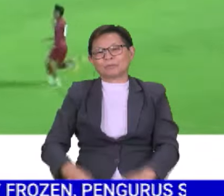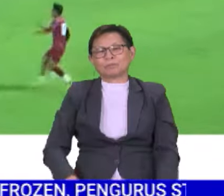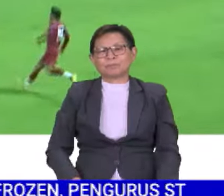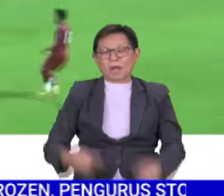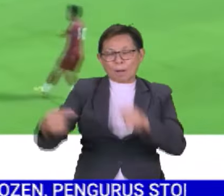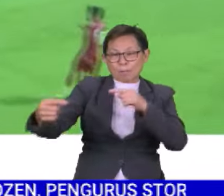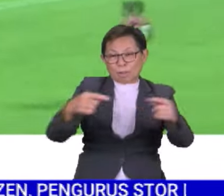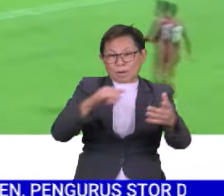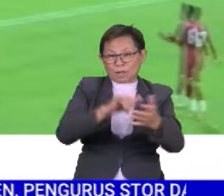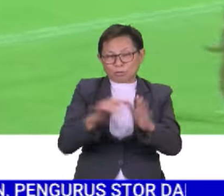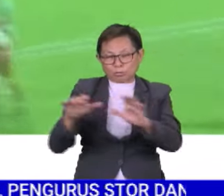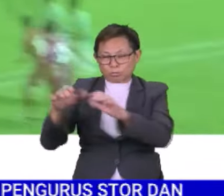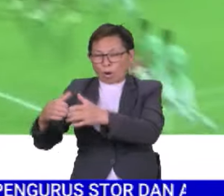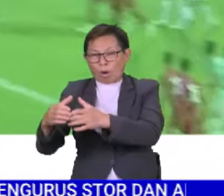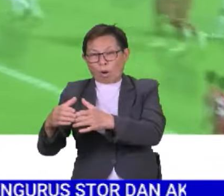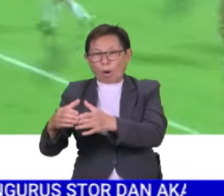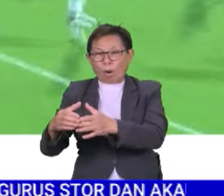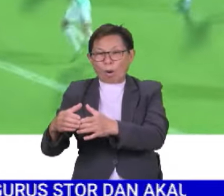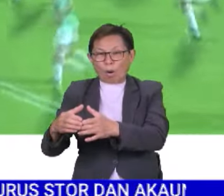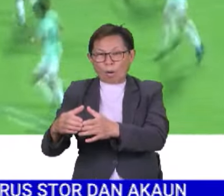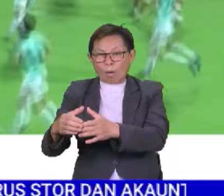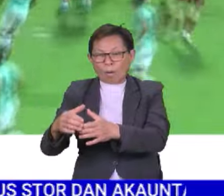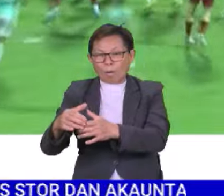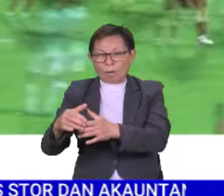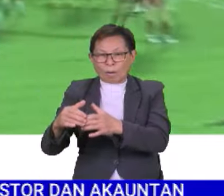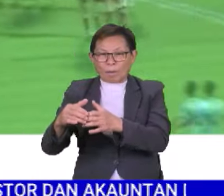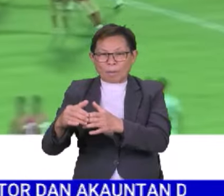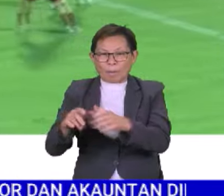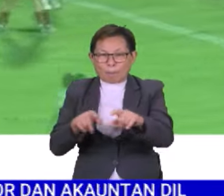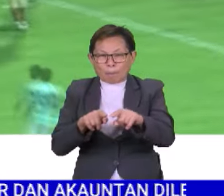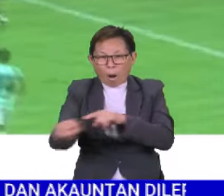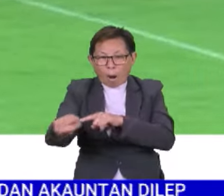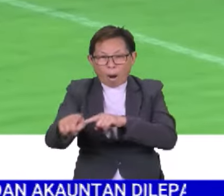dalam perlawanan itu Squad sang badak membolos